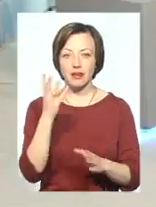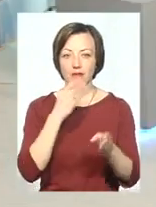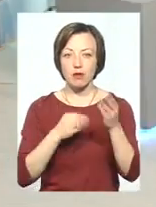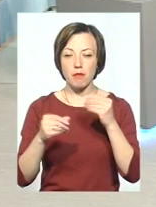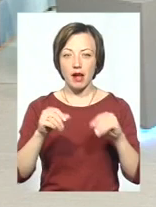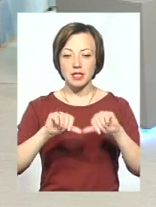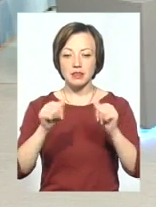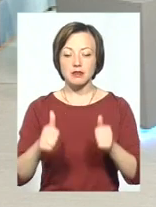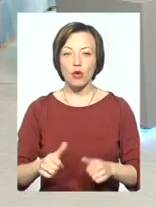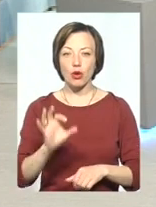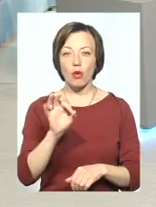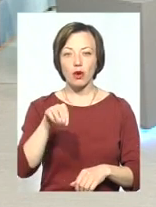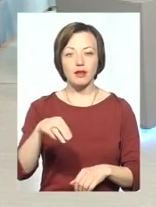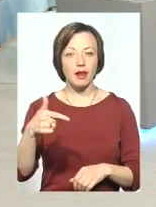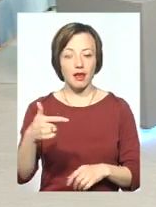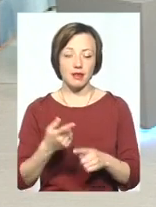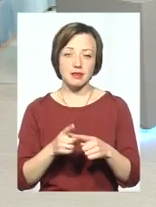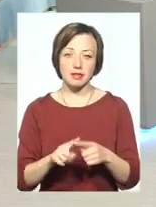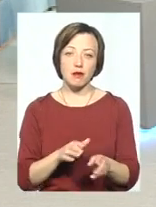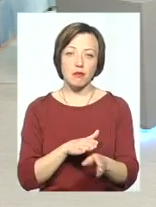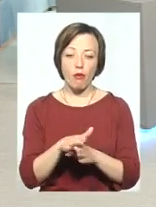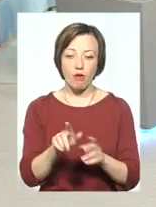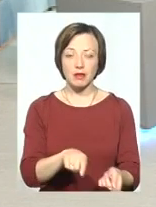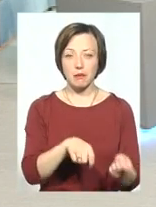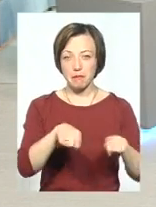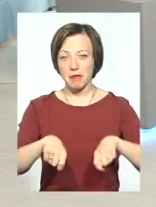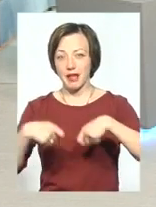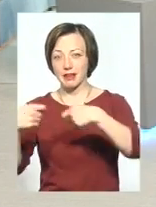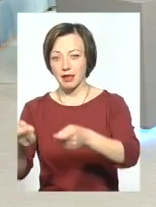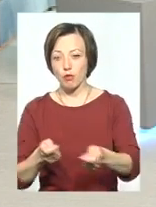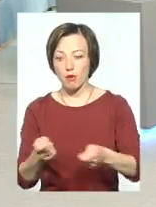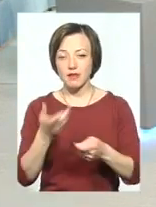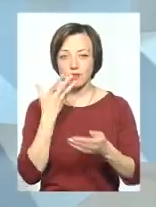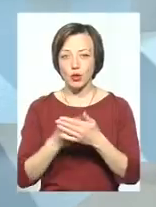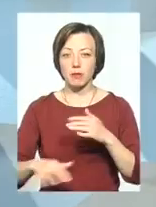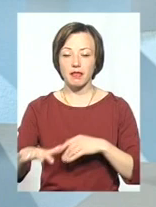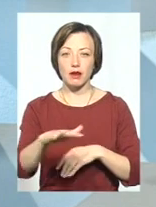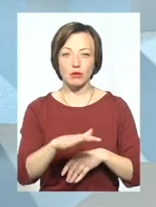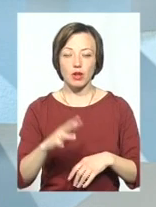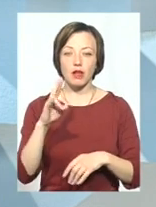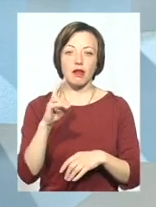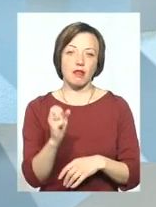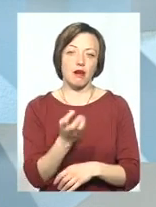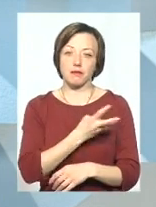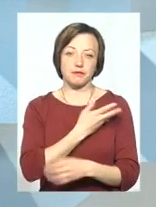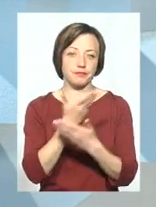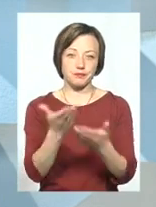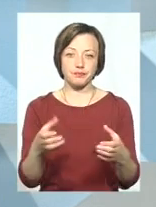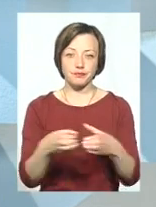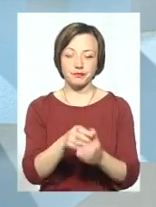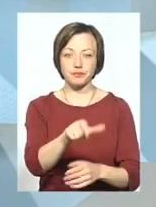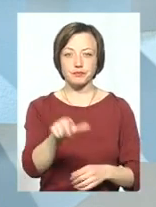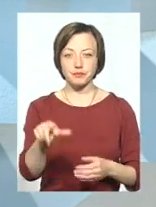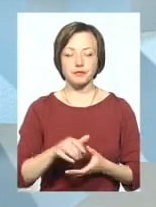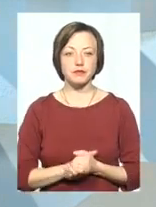створення об'єднаних територіальних громад. Це повне передання управління своїми територіями на волю громади. Е,